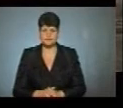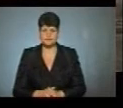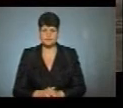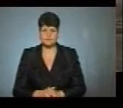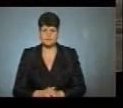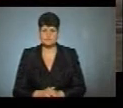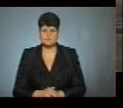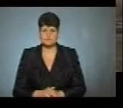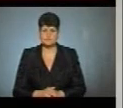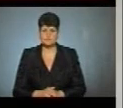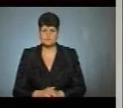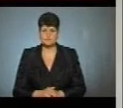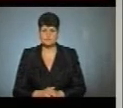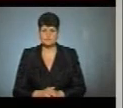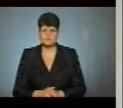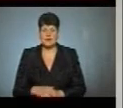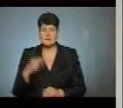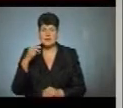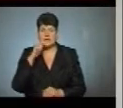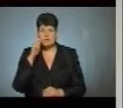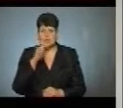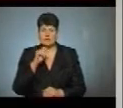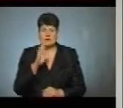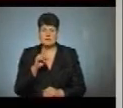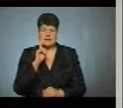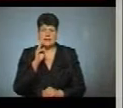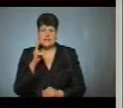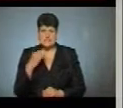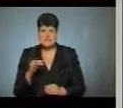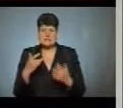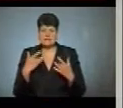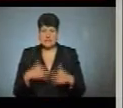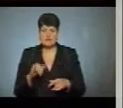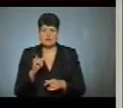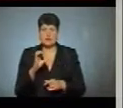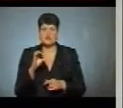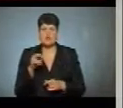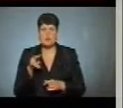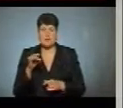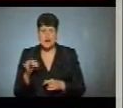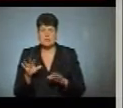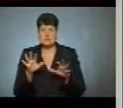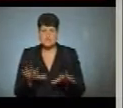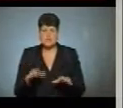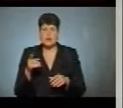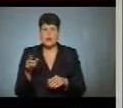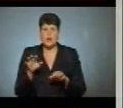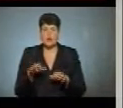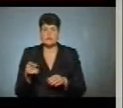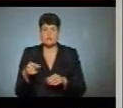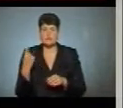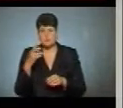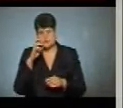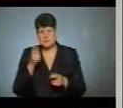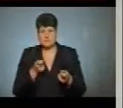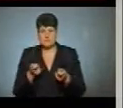Суспільному. Тернопіль. Президент України Володимир Зеленський звільнив Ігоря Сополя з посади голови Тернопільської облдержадміністрації. Указ